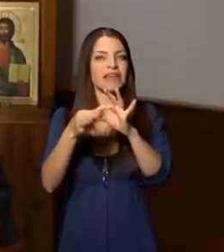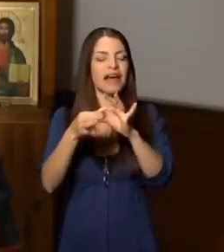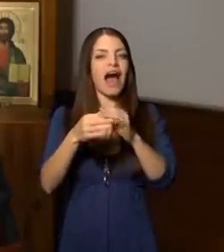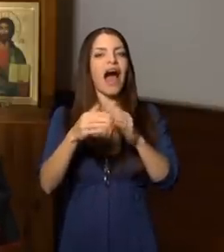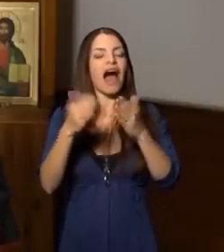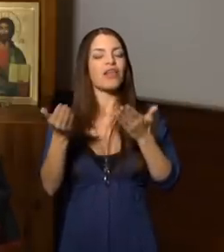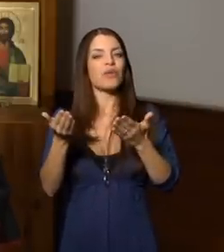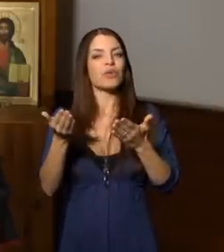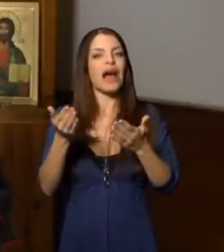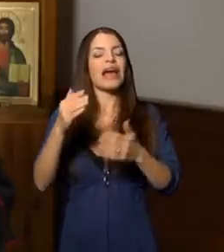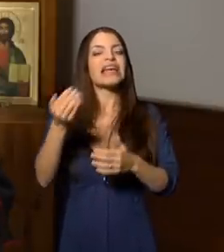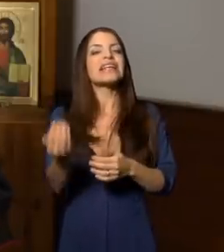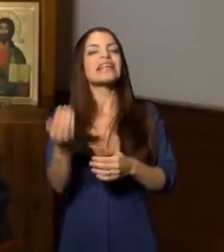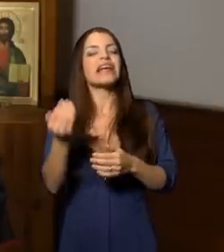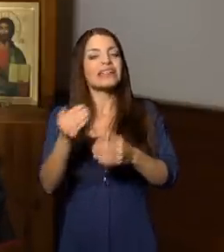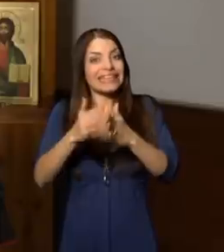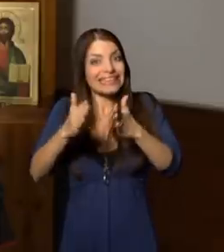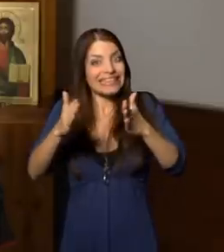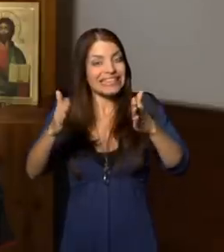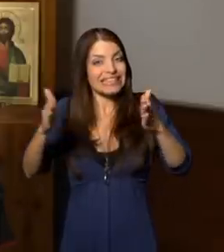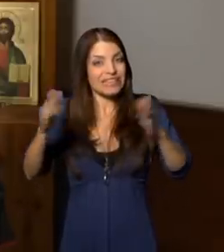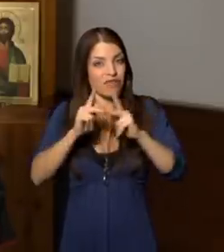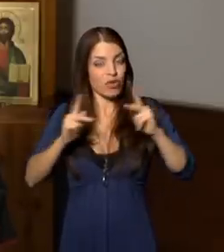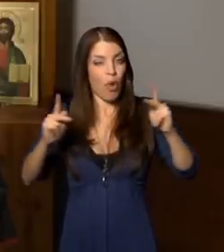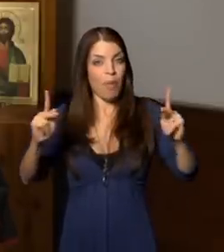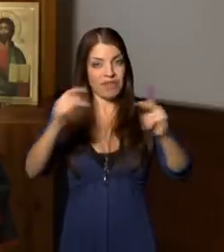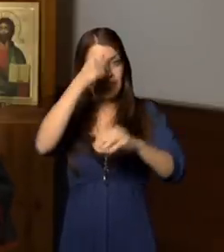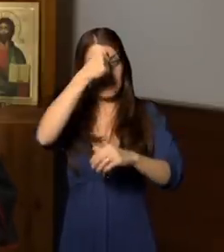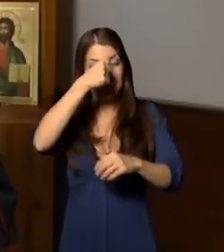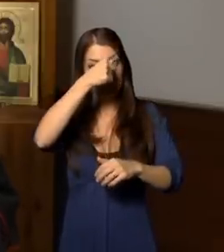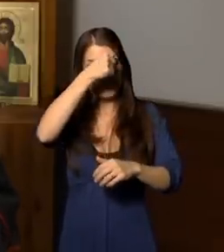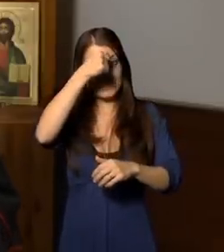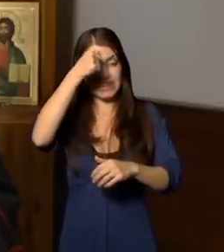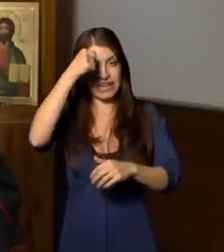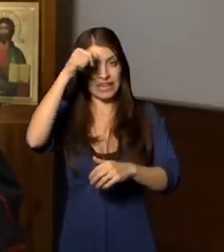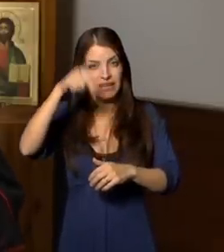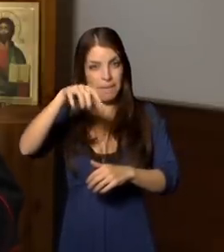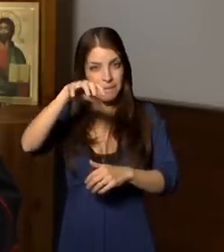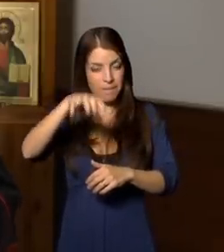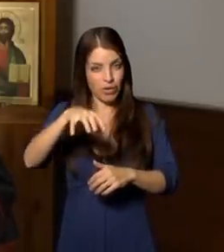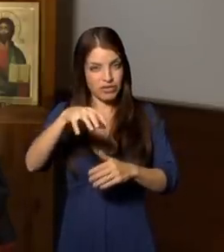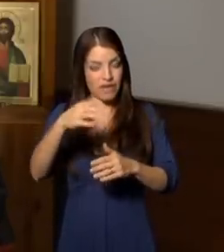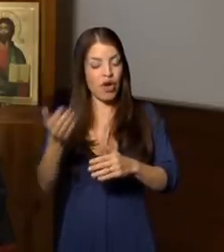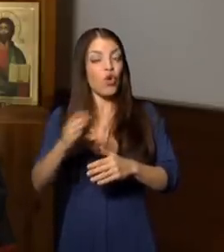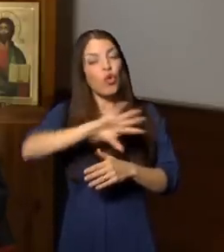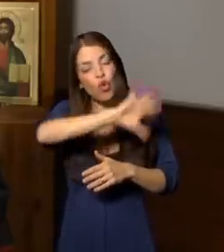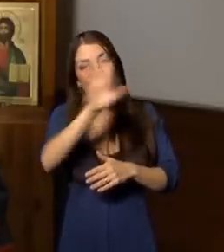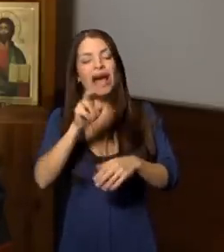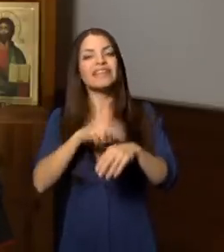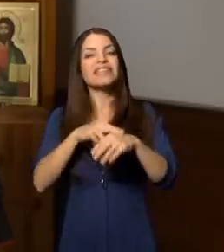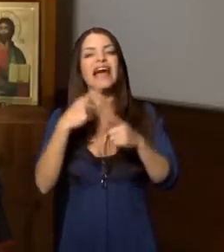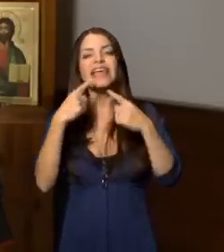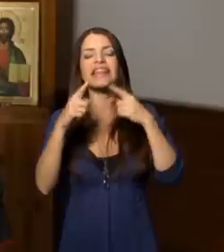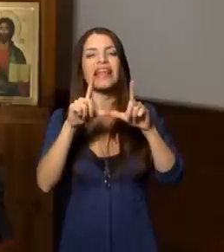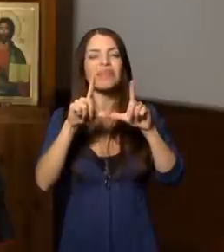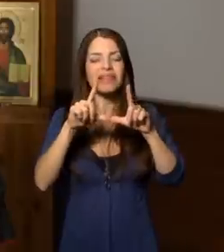tikber il-karità hija fil-komunità nisranija li hija spazju fejn kulħadd jitkellem bl-istess mod.